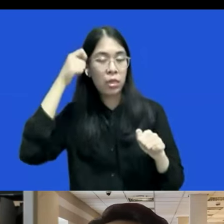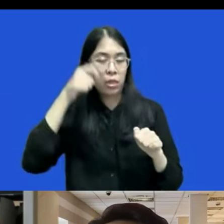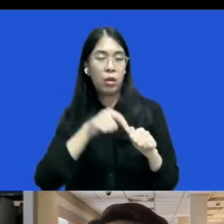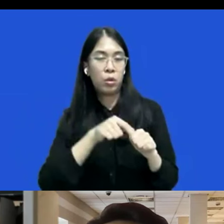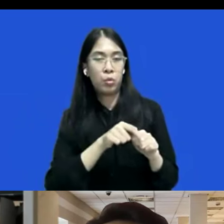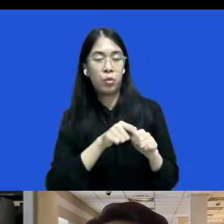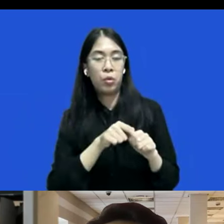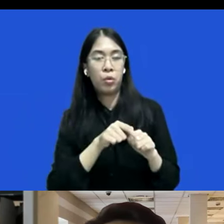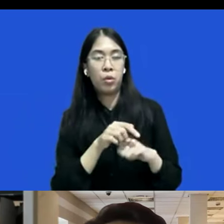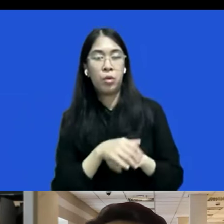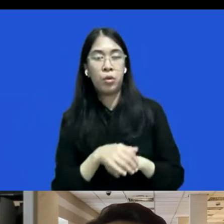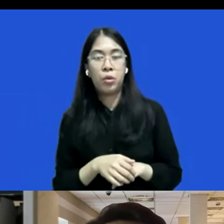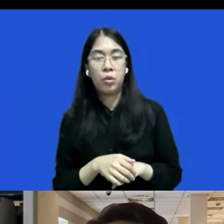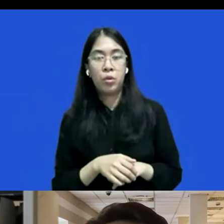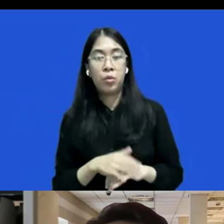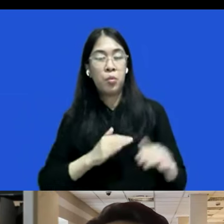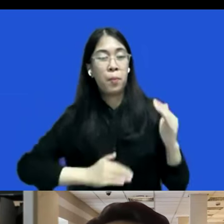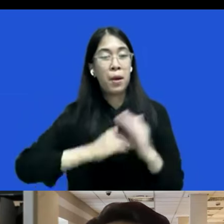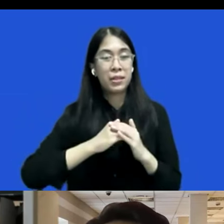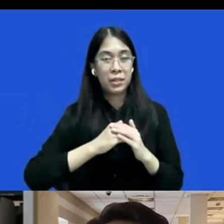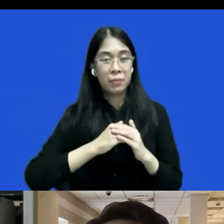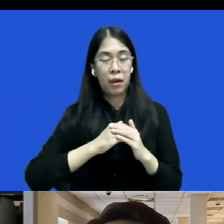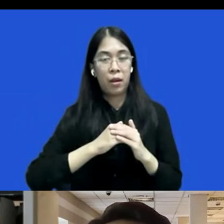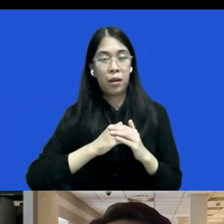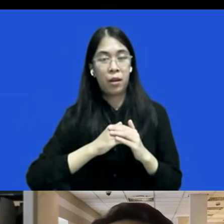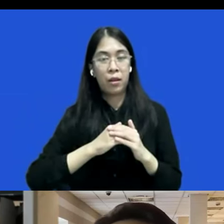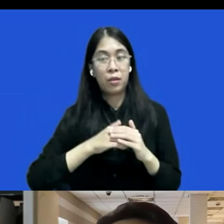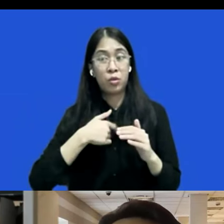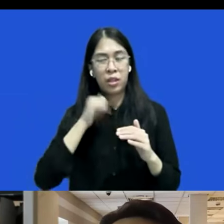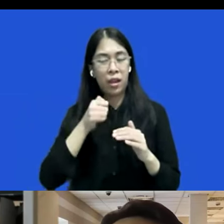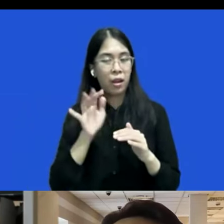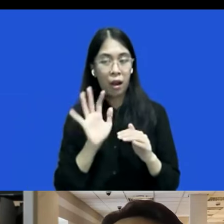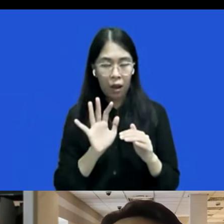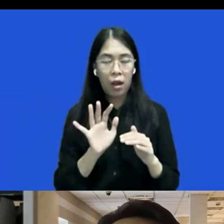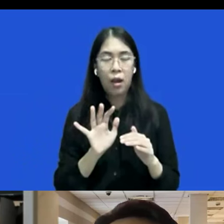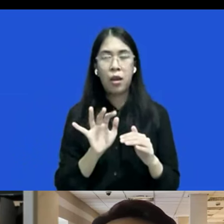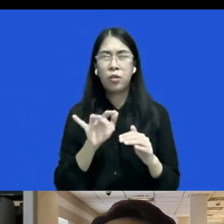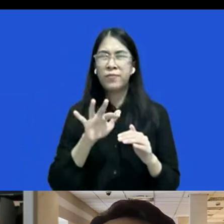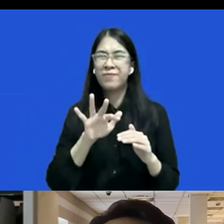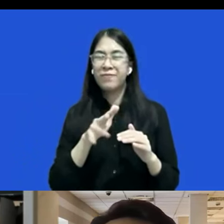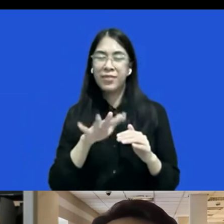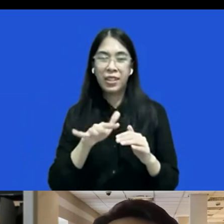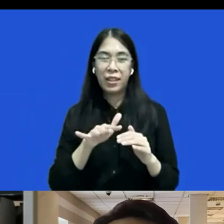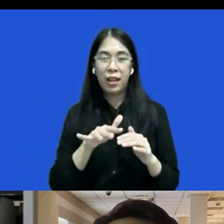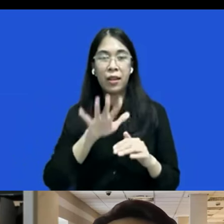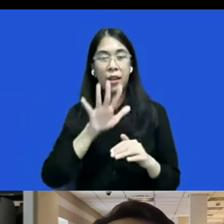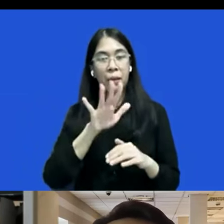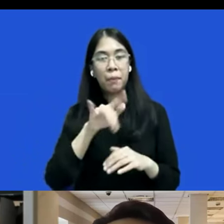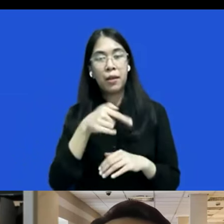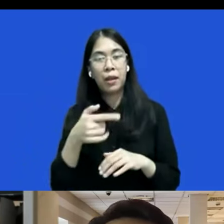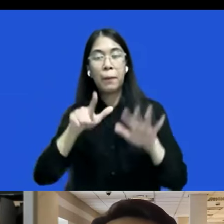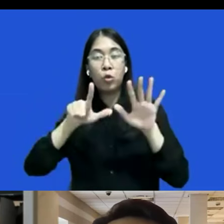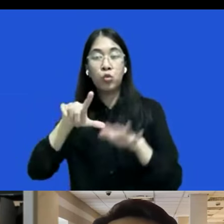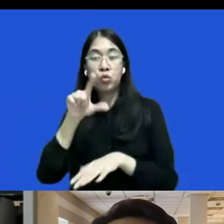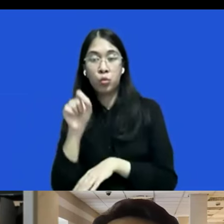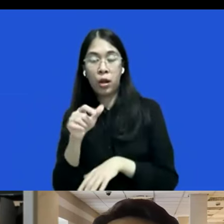apa namanya? Maksimal penanganannya kalau saya tidak keliru itu sekitar 5 sampai 7 bulan,